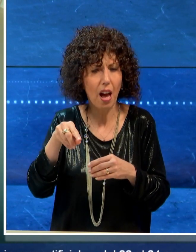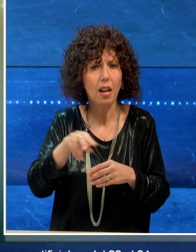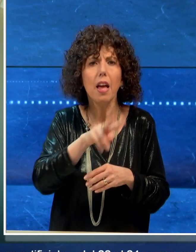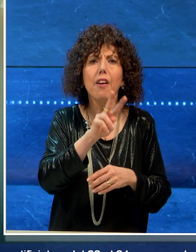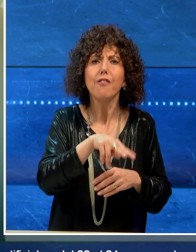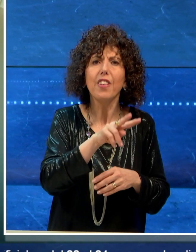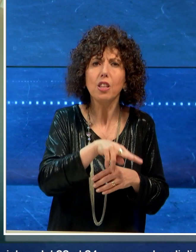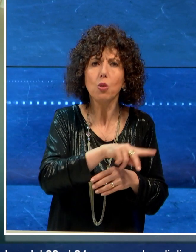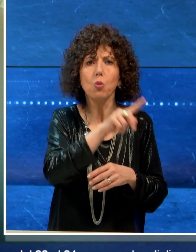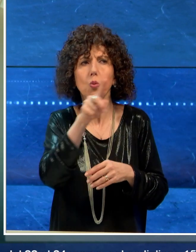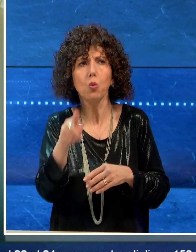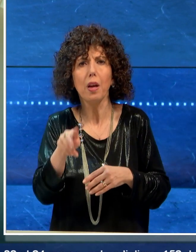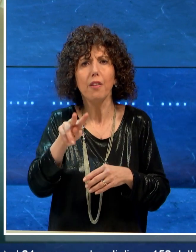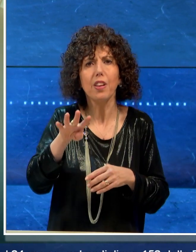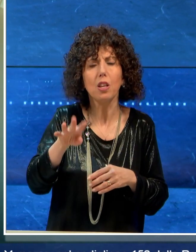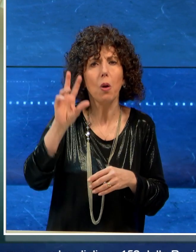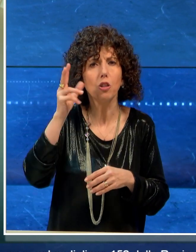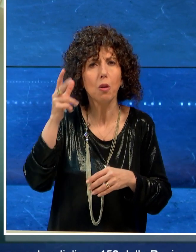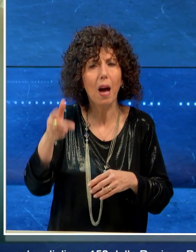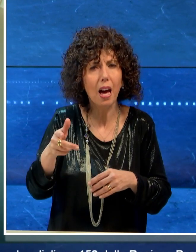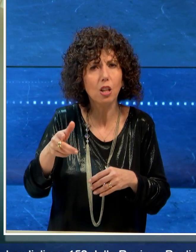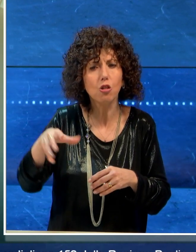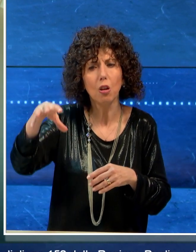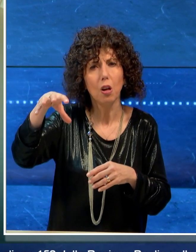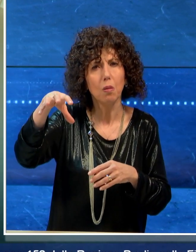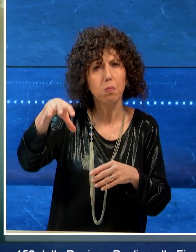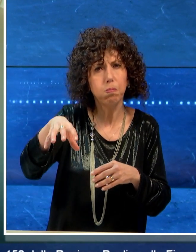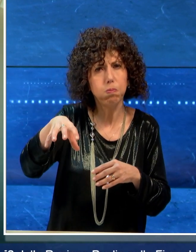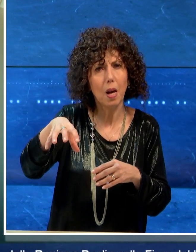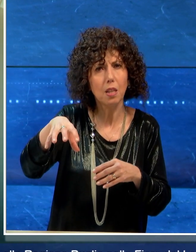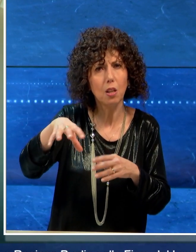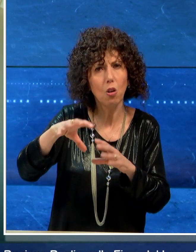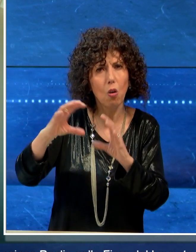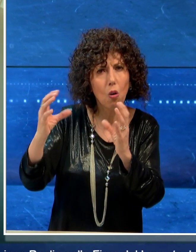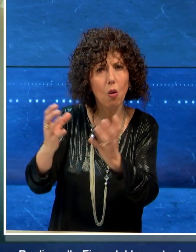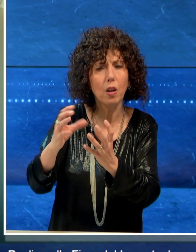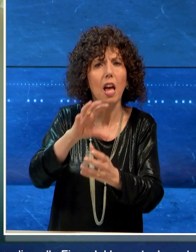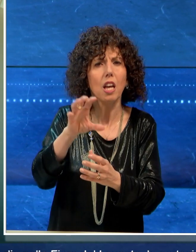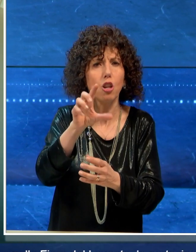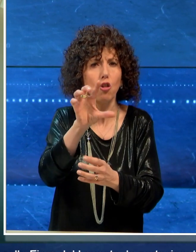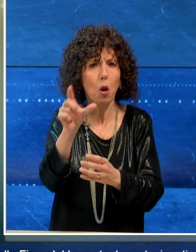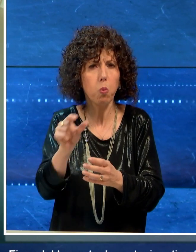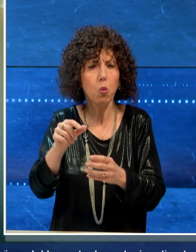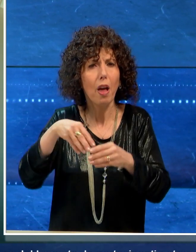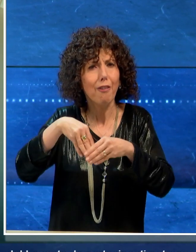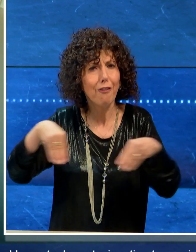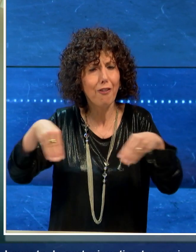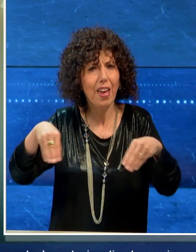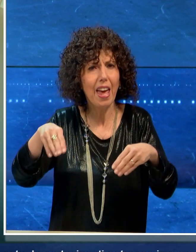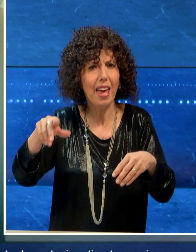24 Marzo nel padiglione della Regione Puglia nella Fiera del